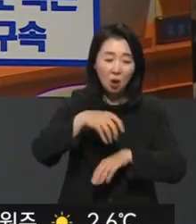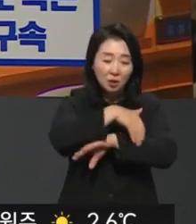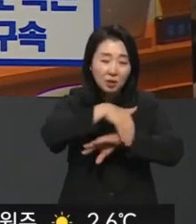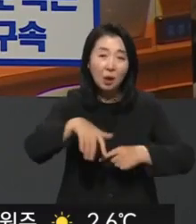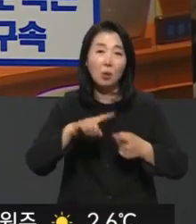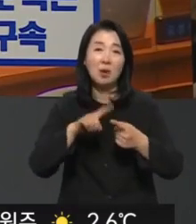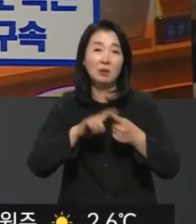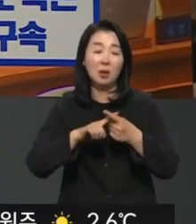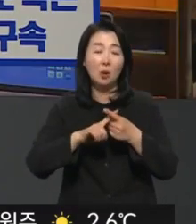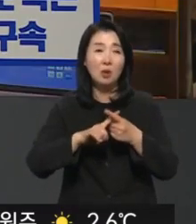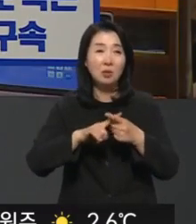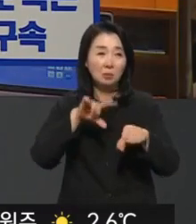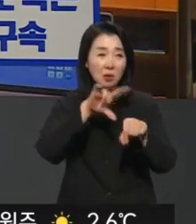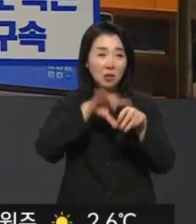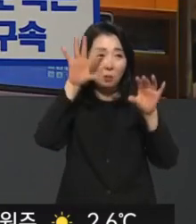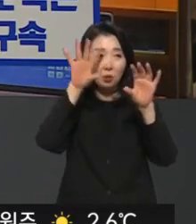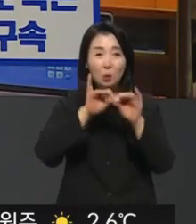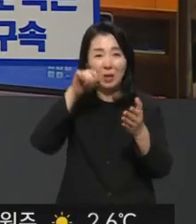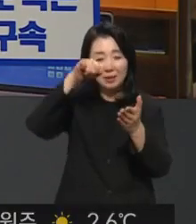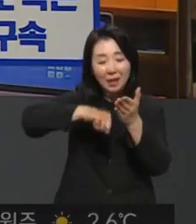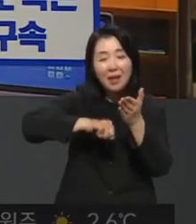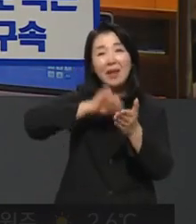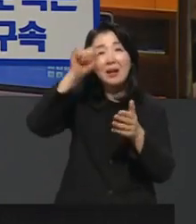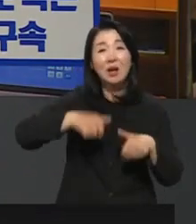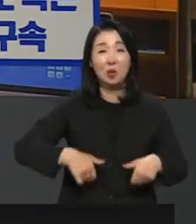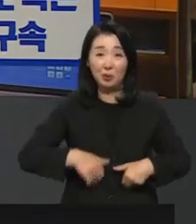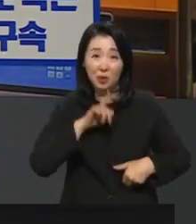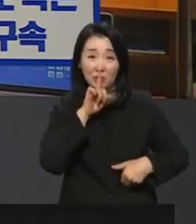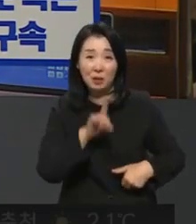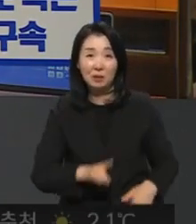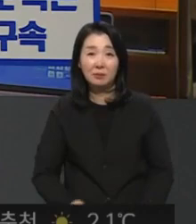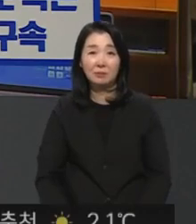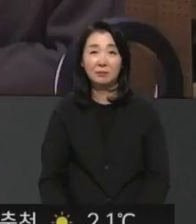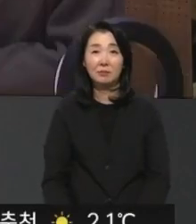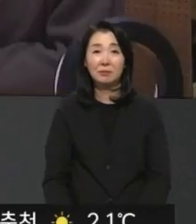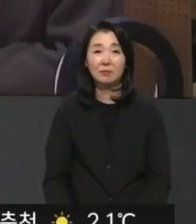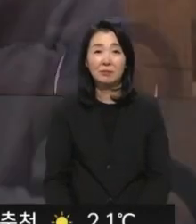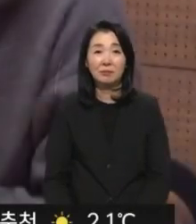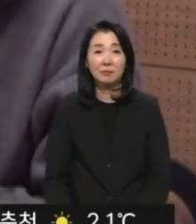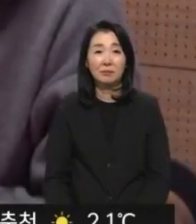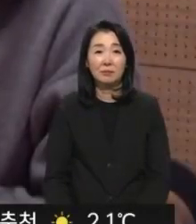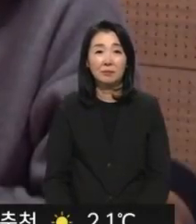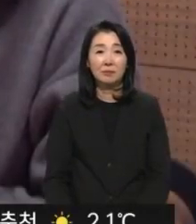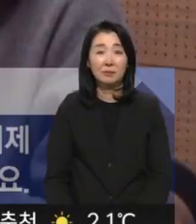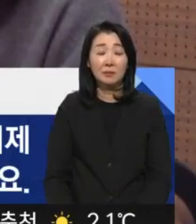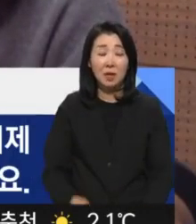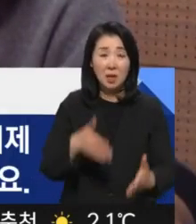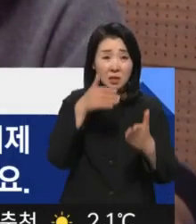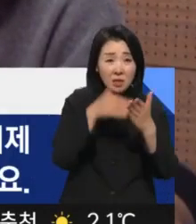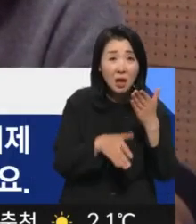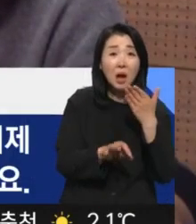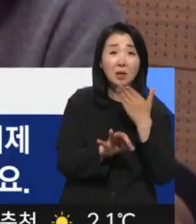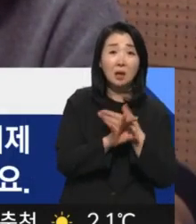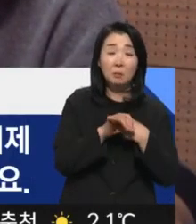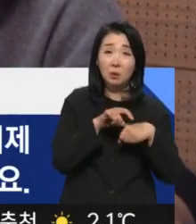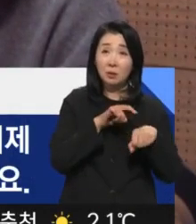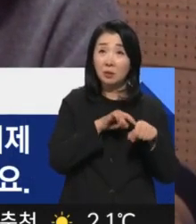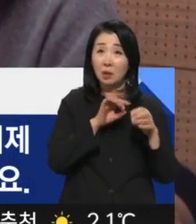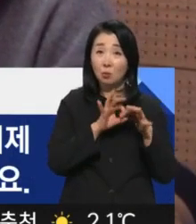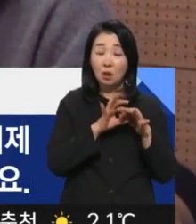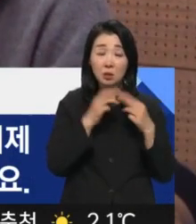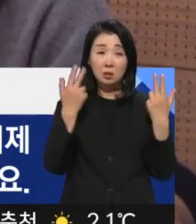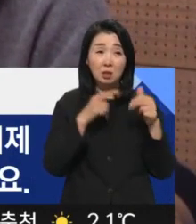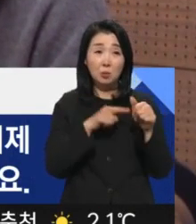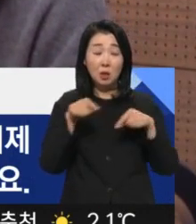전략적으로 가결을 선택해야 한다는 게 박 전 위원장의 주장입니다. 기각되면 그 시간으로 저는 이재명